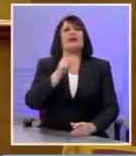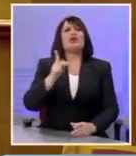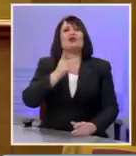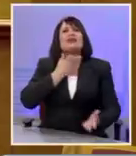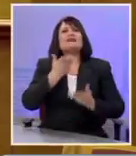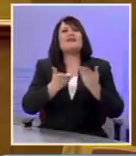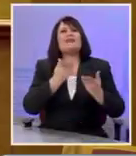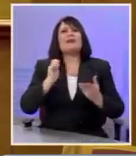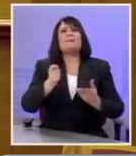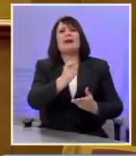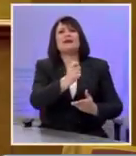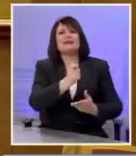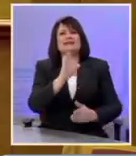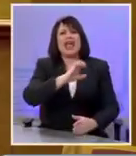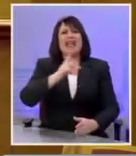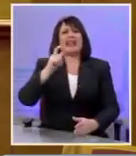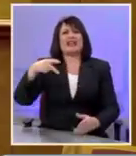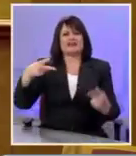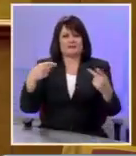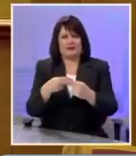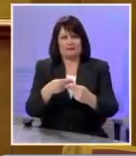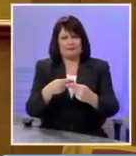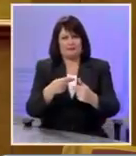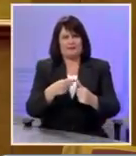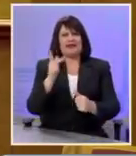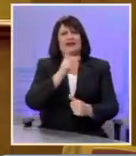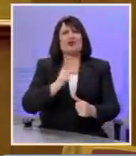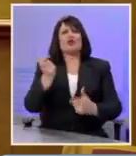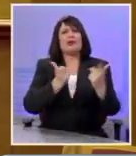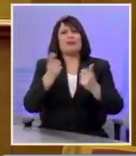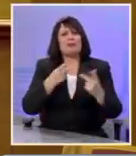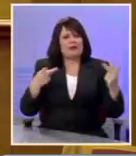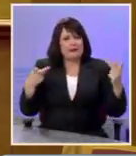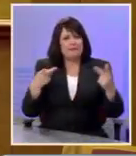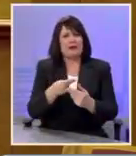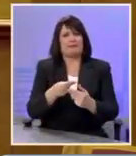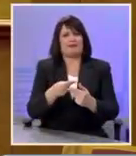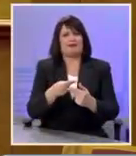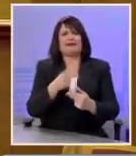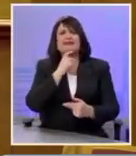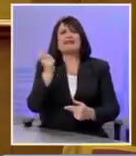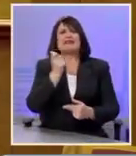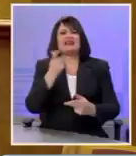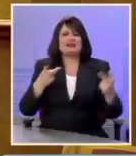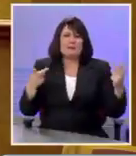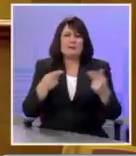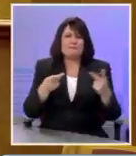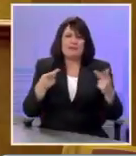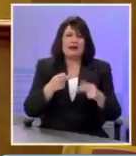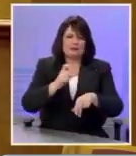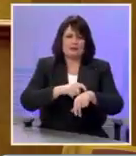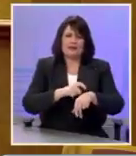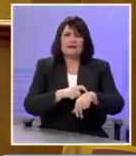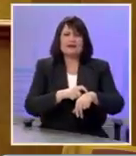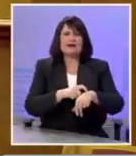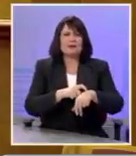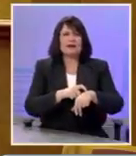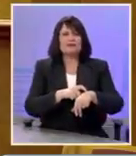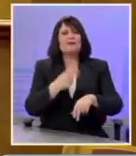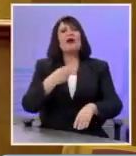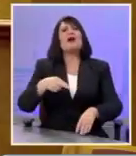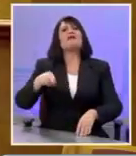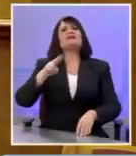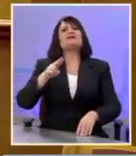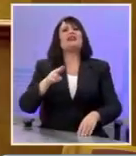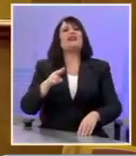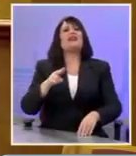δαπάνες. Κόβουν το ΕΚΑΣ, κόβουν κοινωνικά επιδόματα, κόβουν συντάξεις και την ίδια στιγμή αυξάνουν